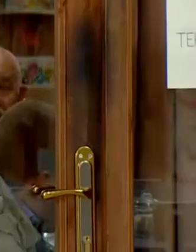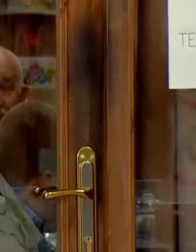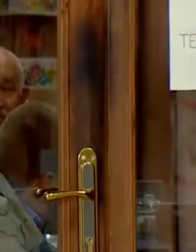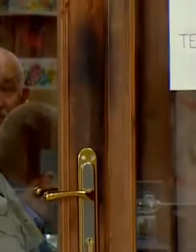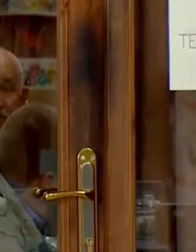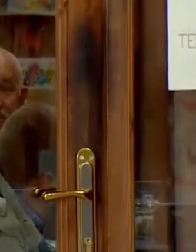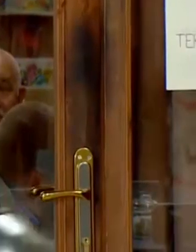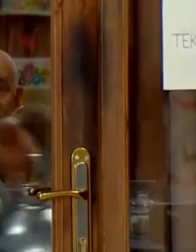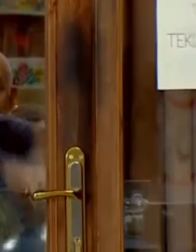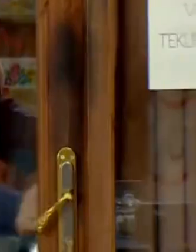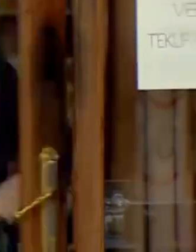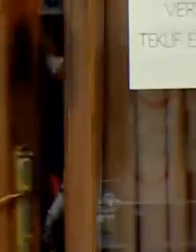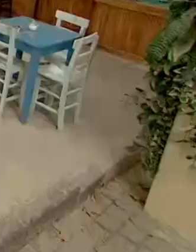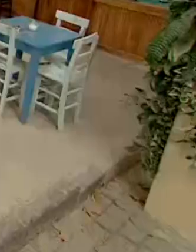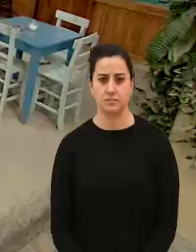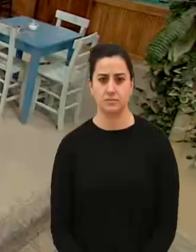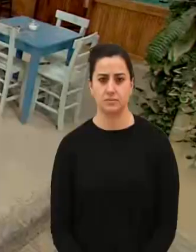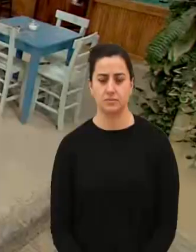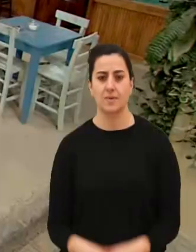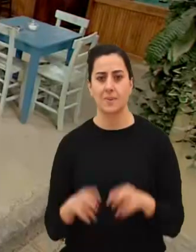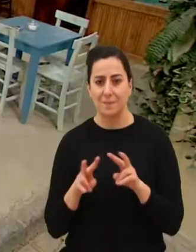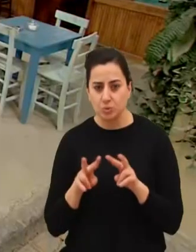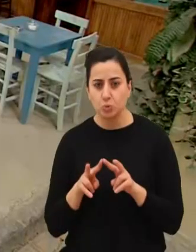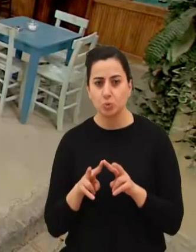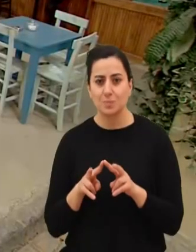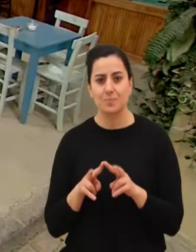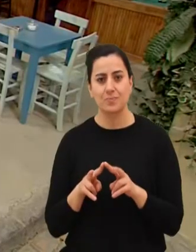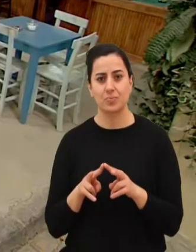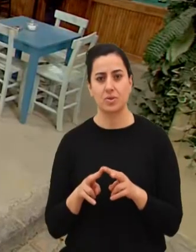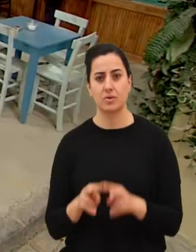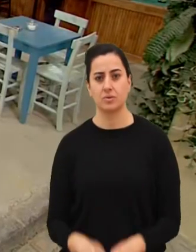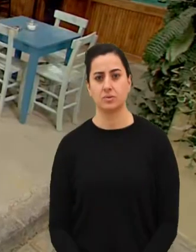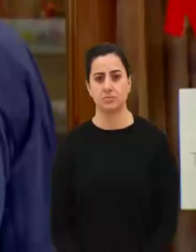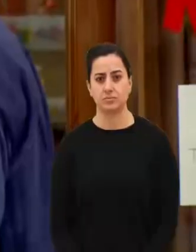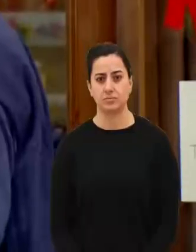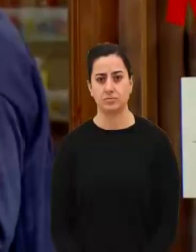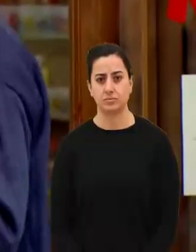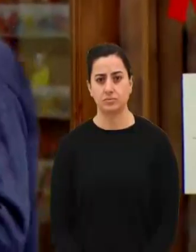Mesut çay tepsisiyle kahveden çıktı. Mesut. Ya.